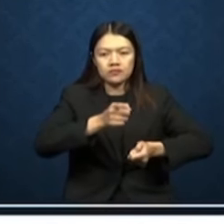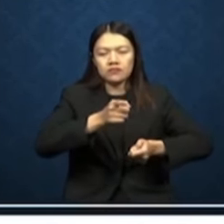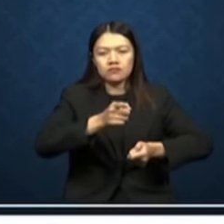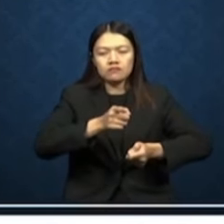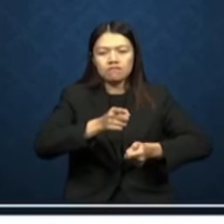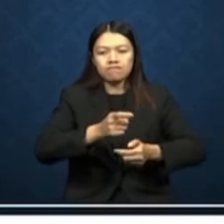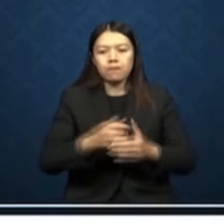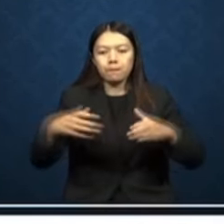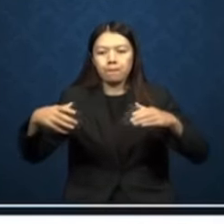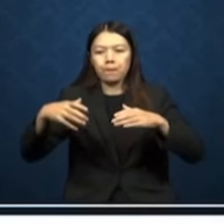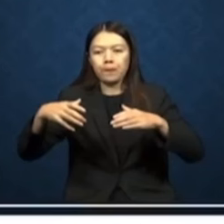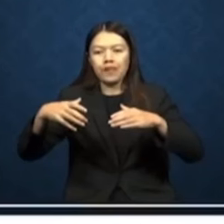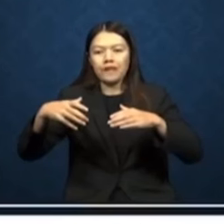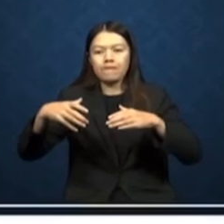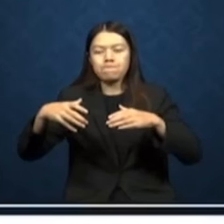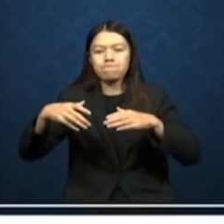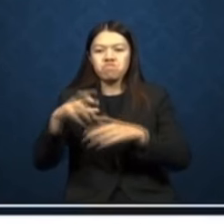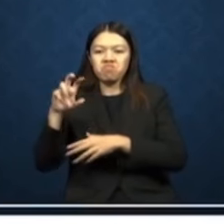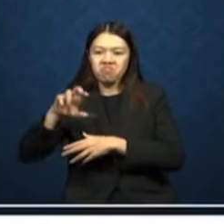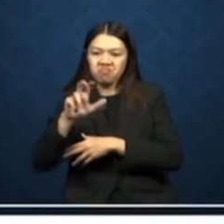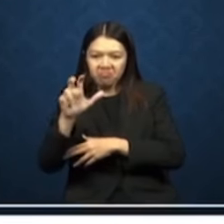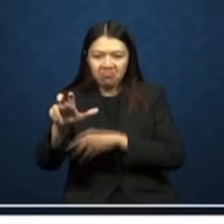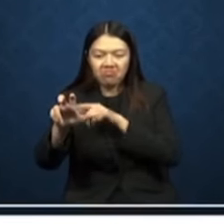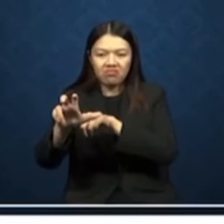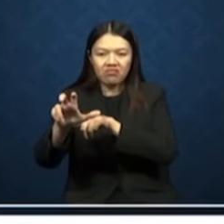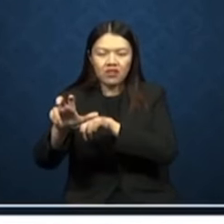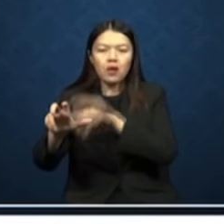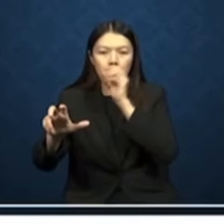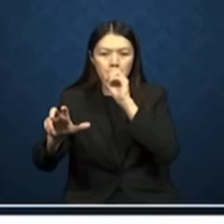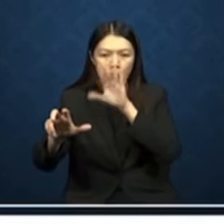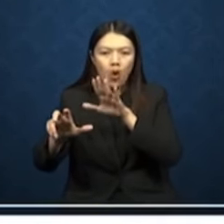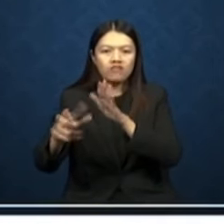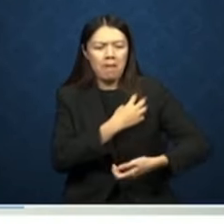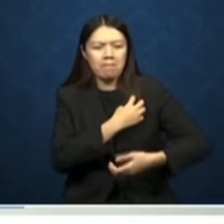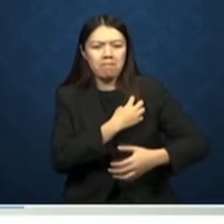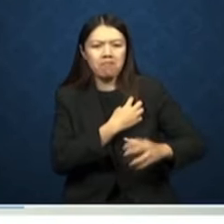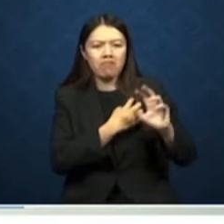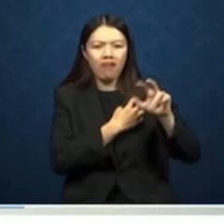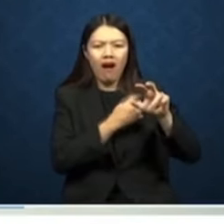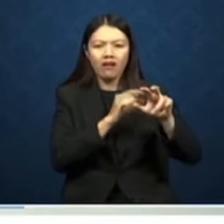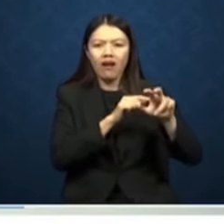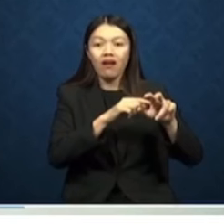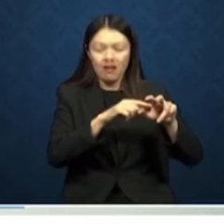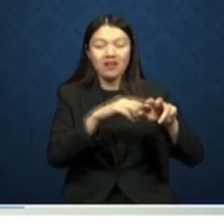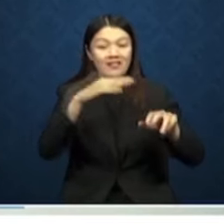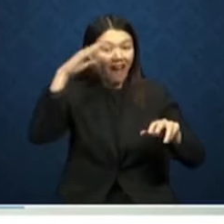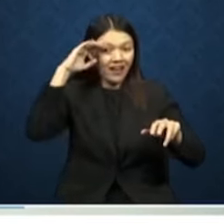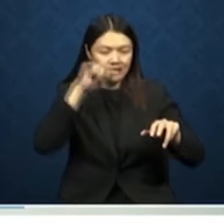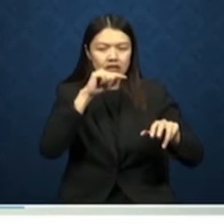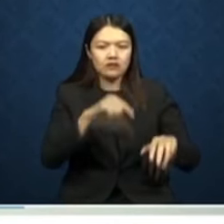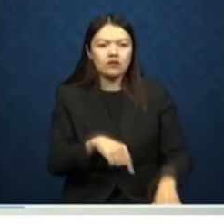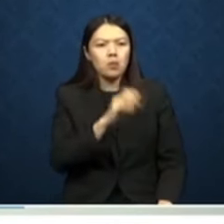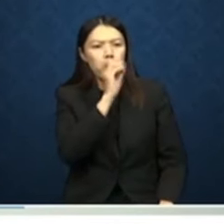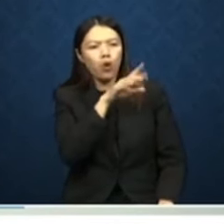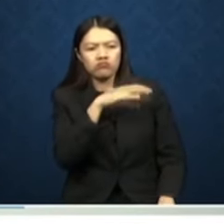โดยชุดพญานคราชมีการเรียกร้องรับผลประโยชน์ดังนั้นท่านกล่าวหาว่าชุดพญา